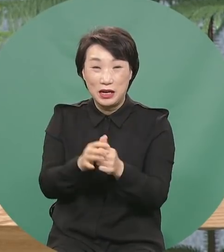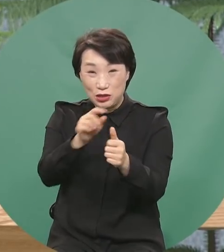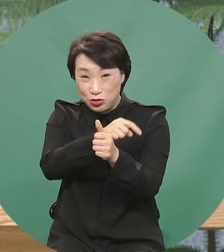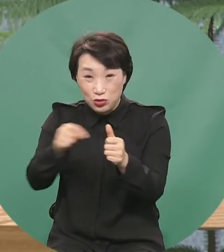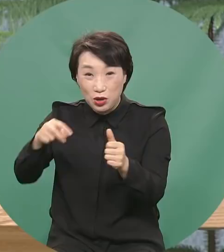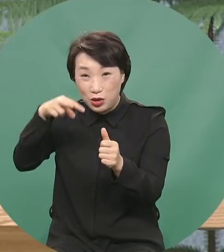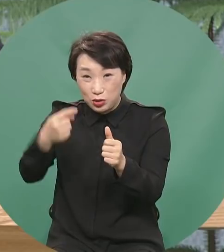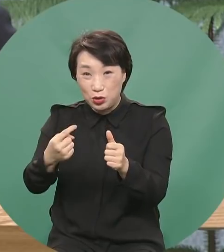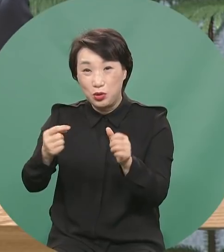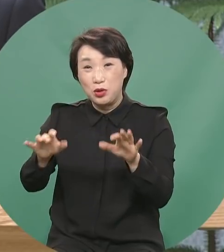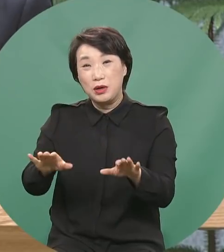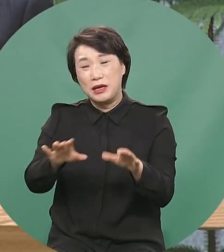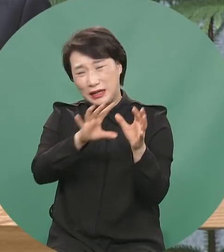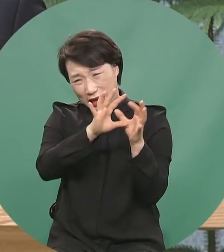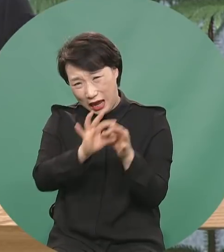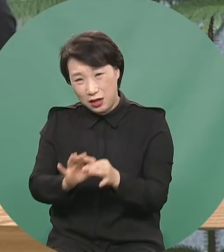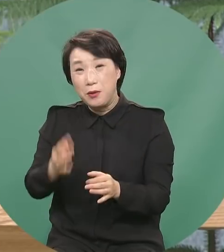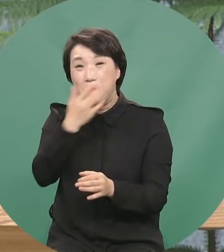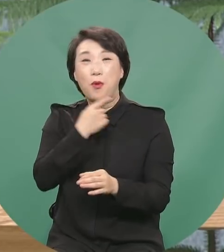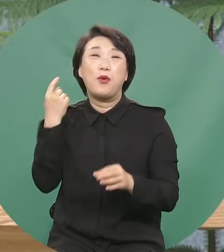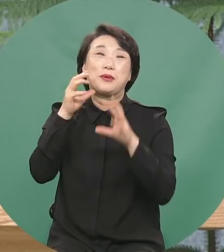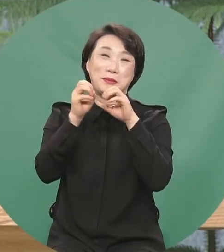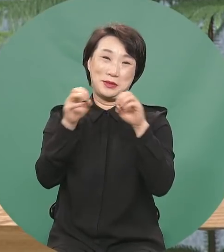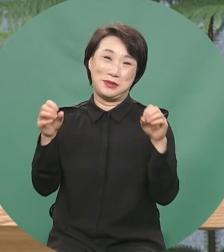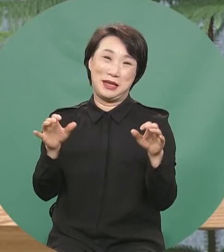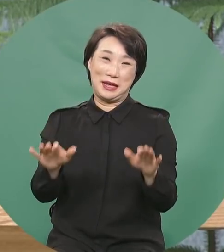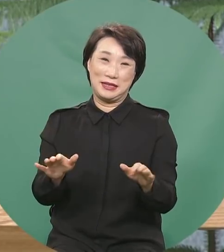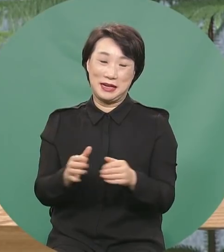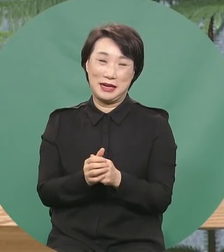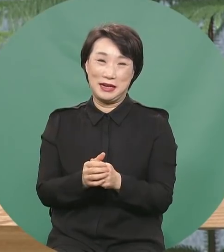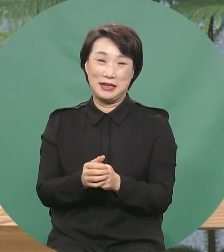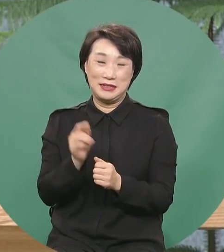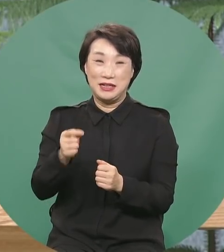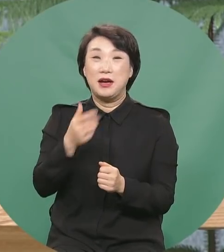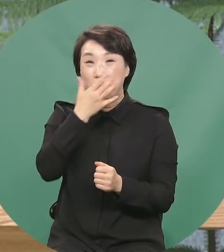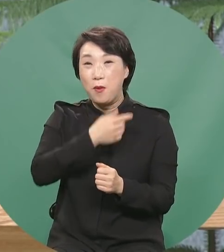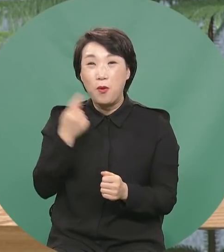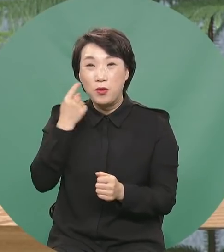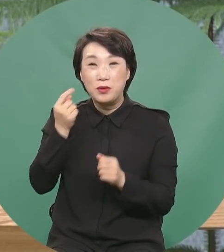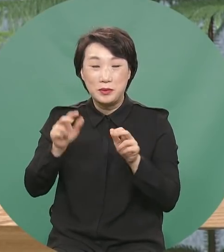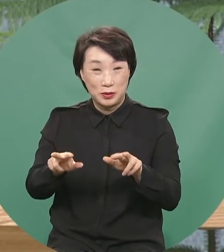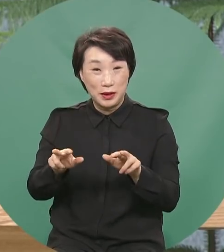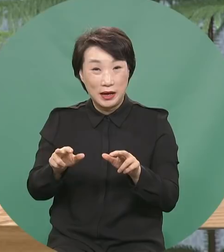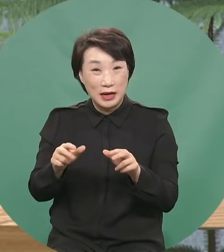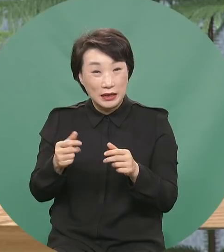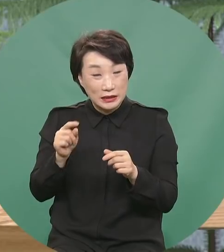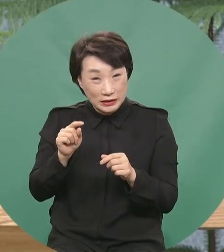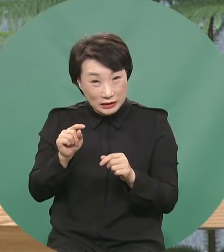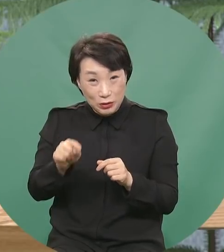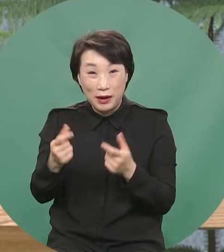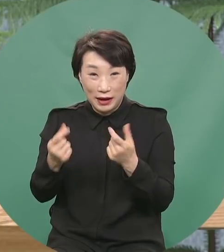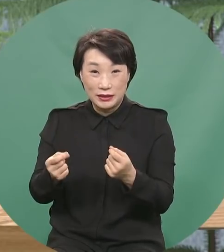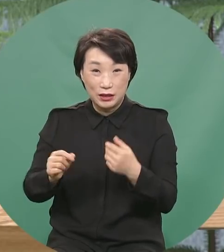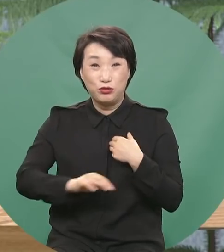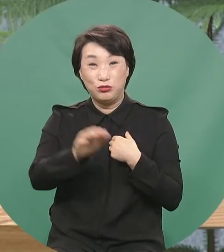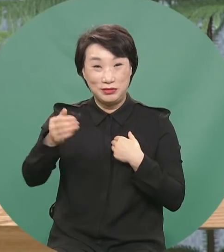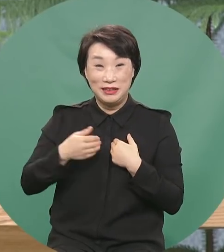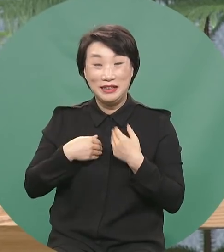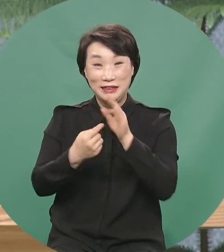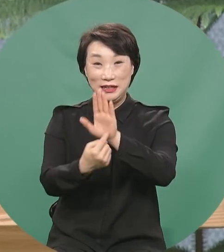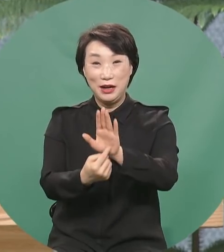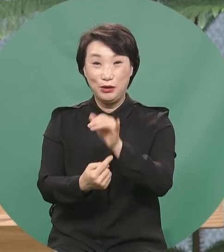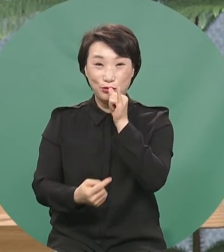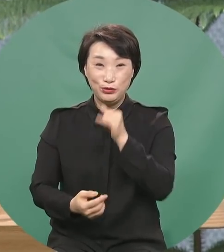죽여도 끝없이 전하고 그 복음이 이런 것이라고 우리에게